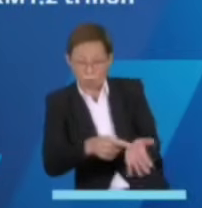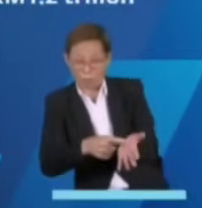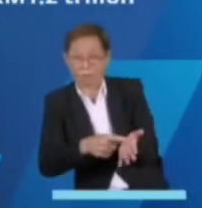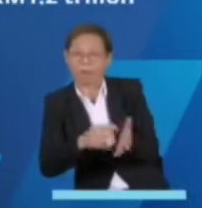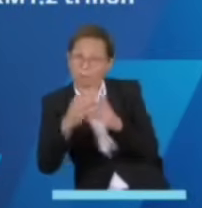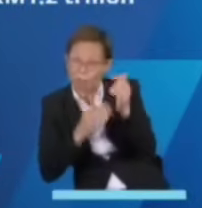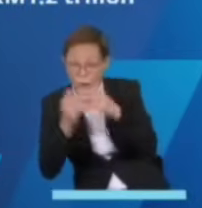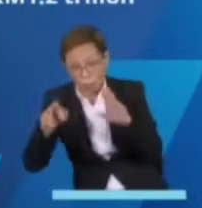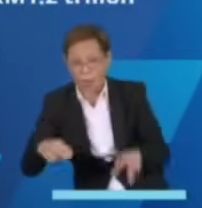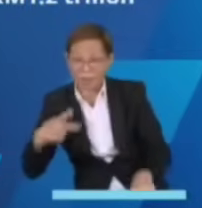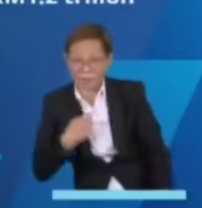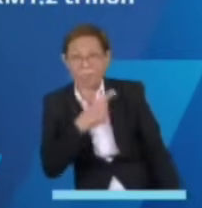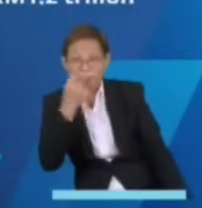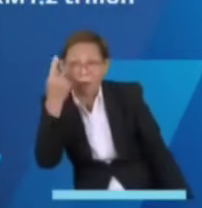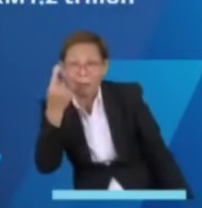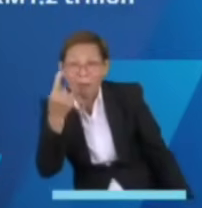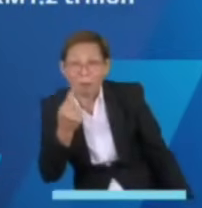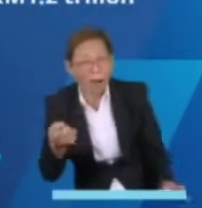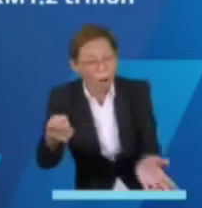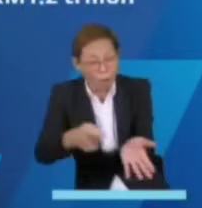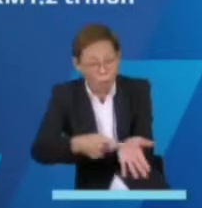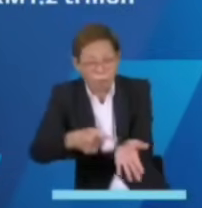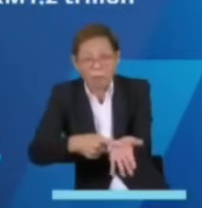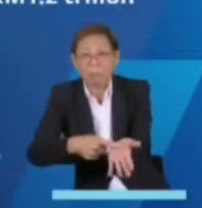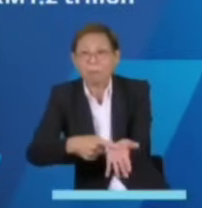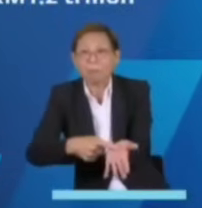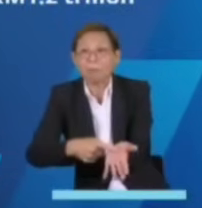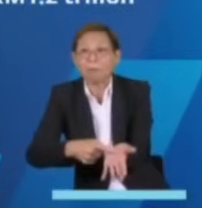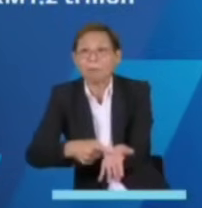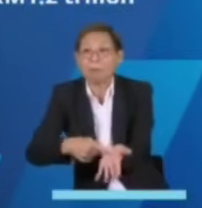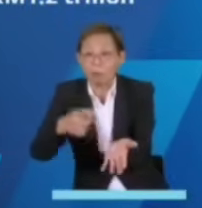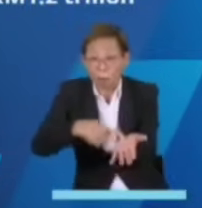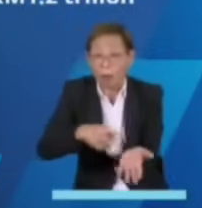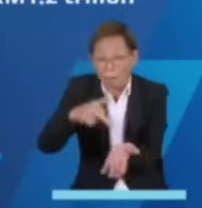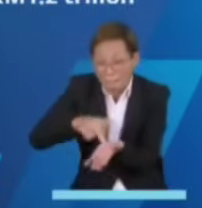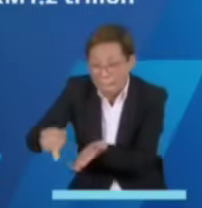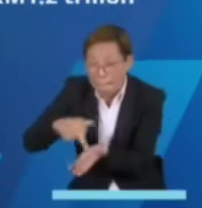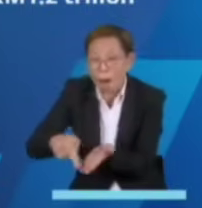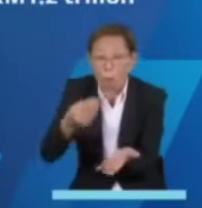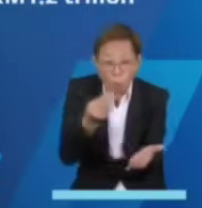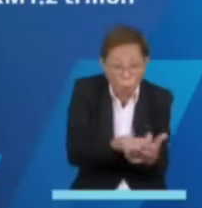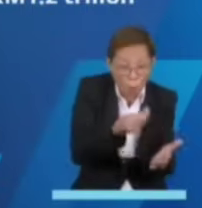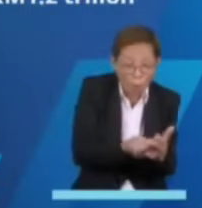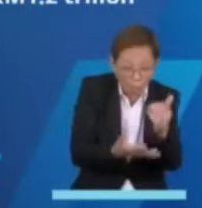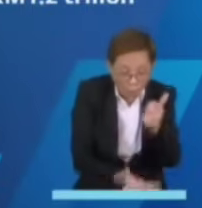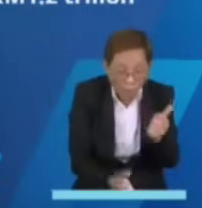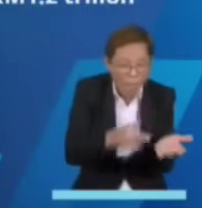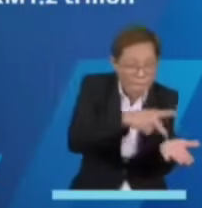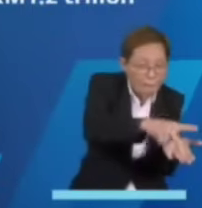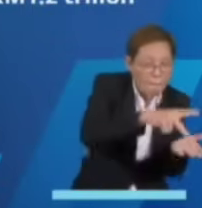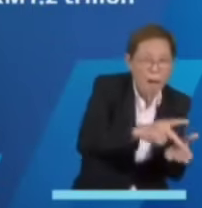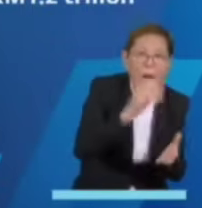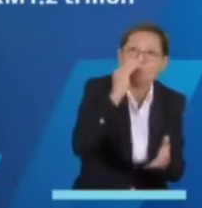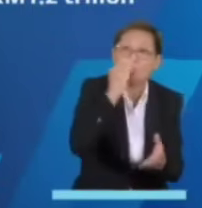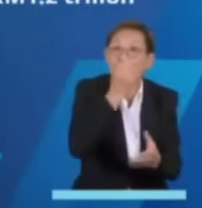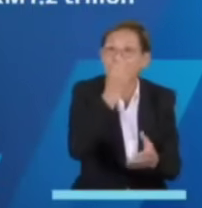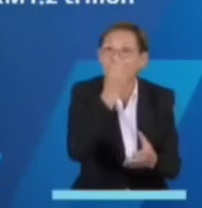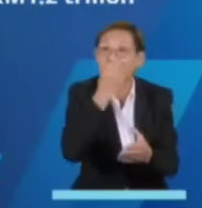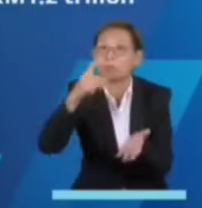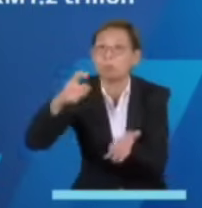Tetapi banyak terpaksa digunakan untuk membayar faedah